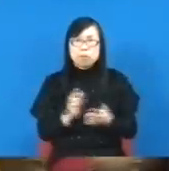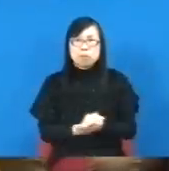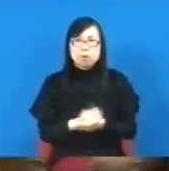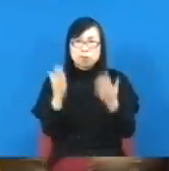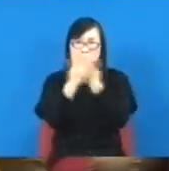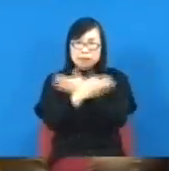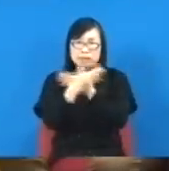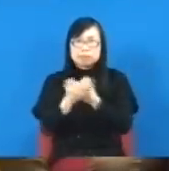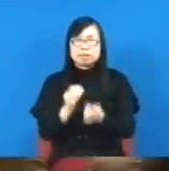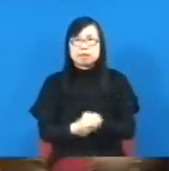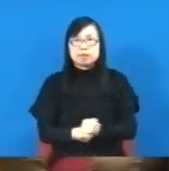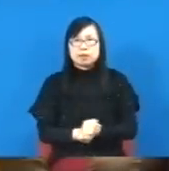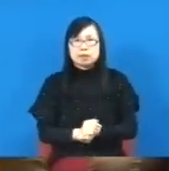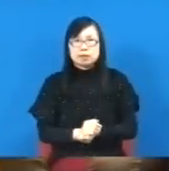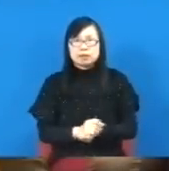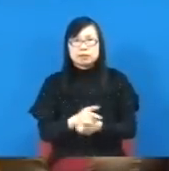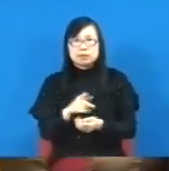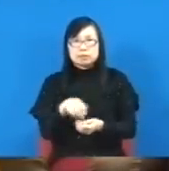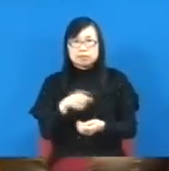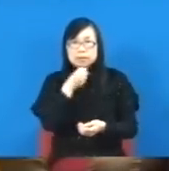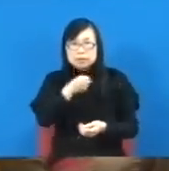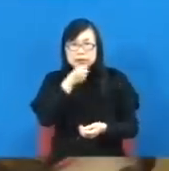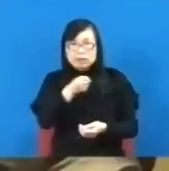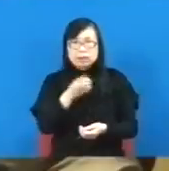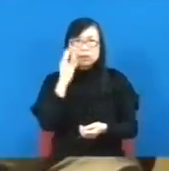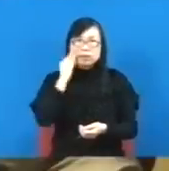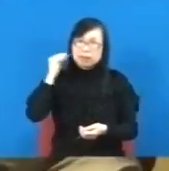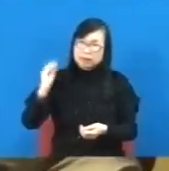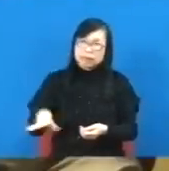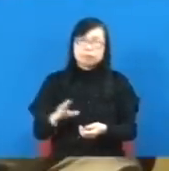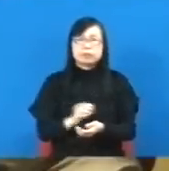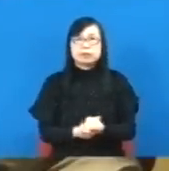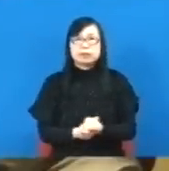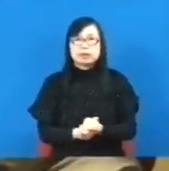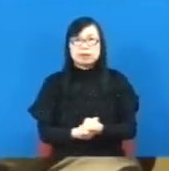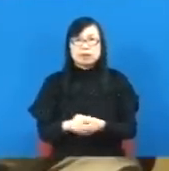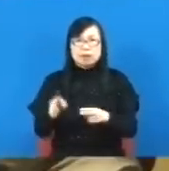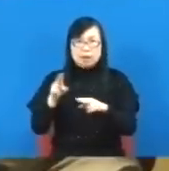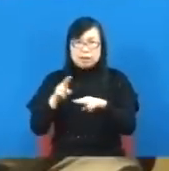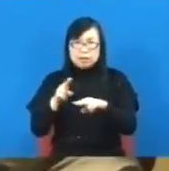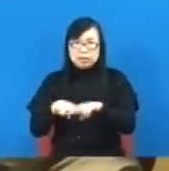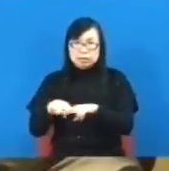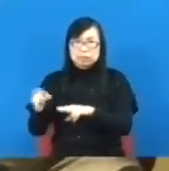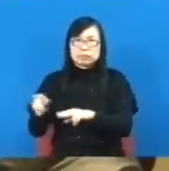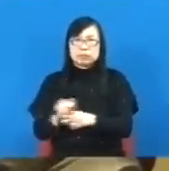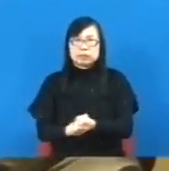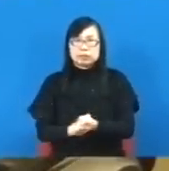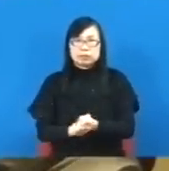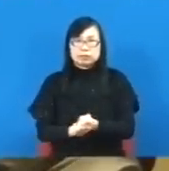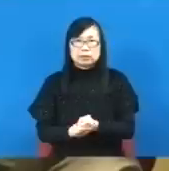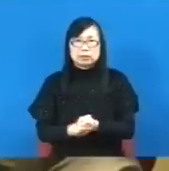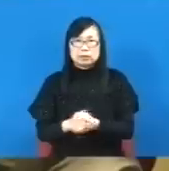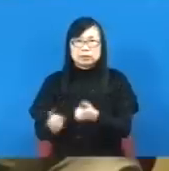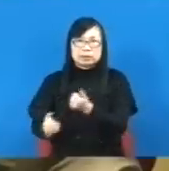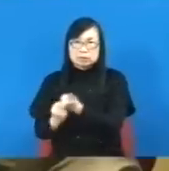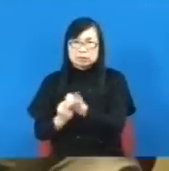都話聲討佢就係記者界嘅恥辱，點樣去呢個中共咁樣好似拉佢鞋底咁啊？ 即係係咪講安